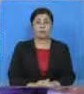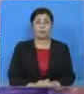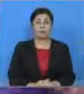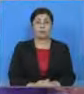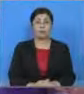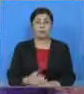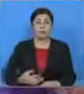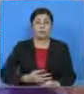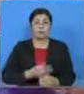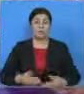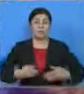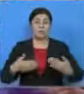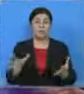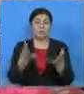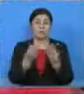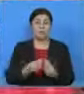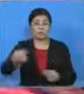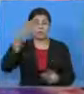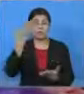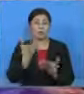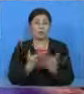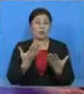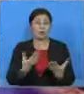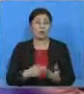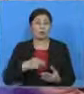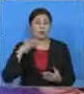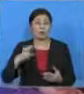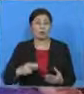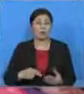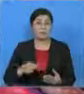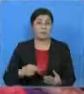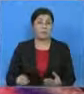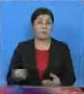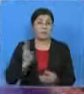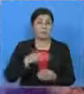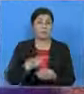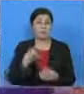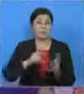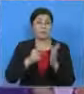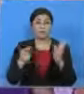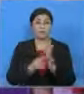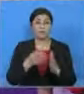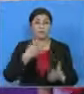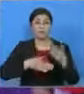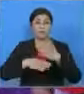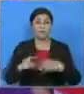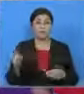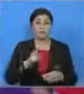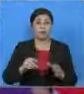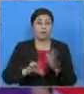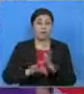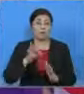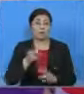Я поздравляю всех с Днем Знаний. Сегодня мой сын пошел в первый класс. Мы очень рады, что выбрали именно эту школу. Здесь работают